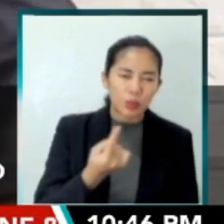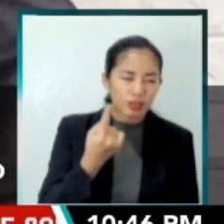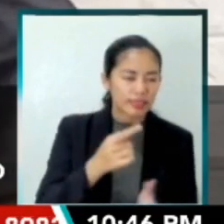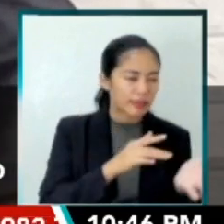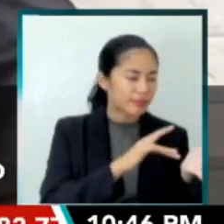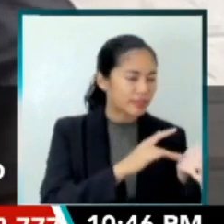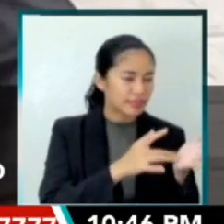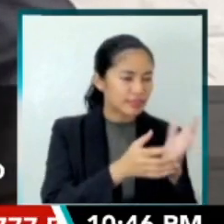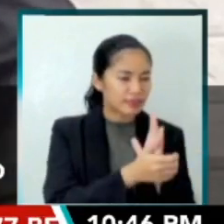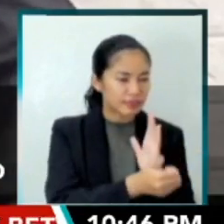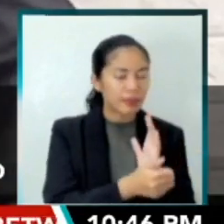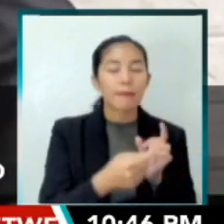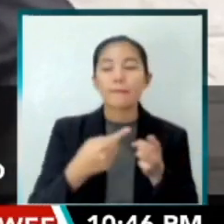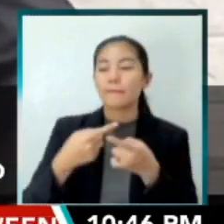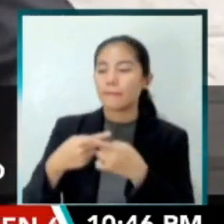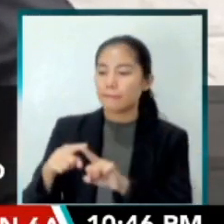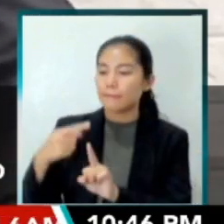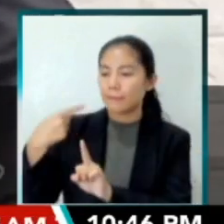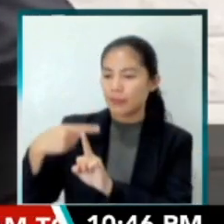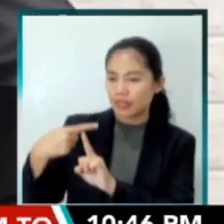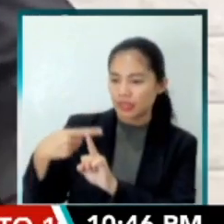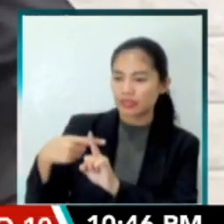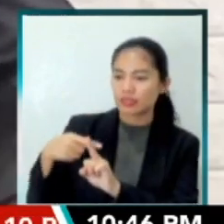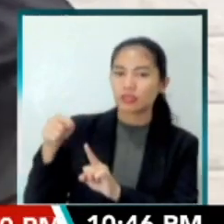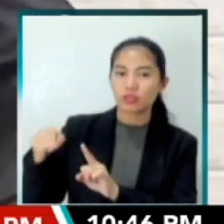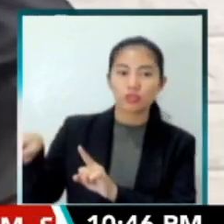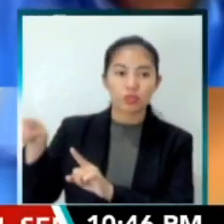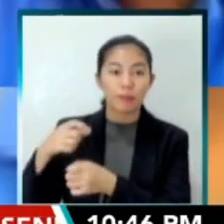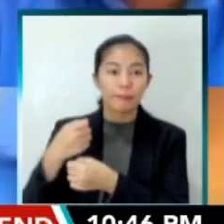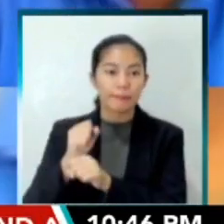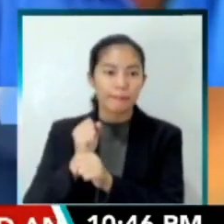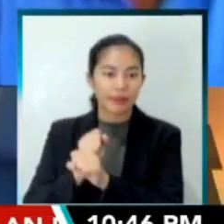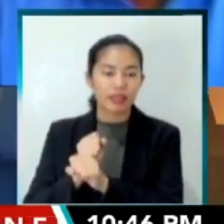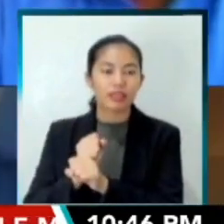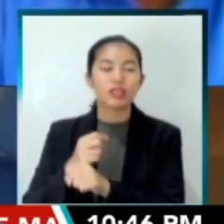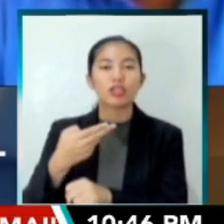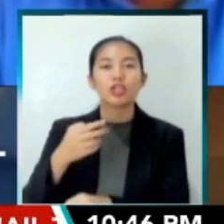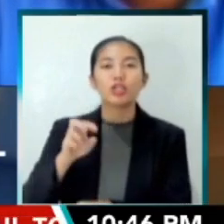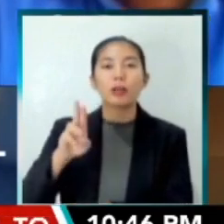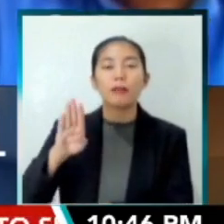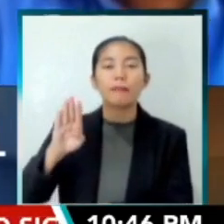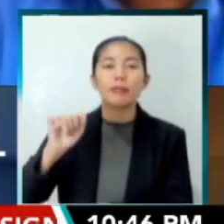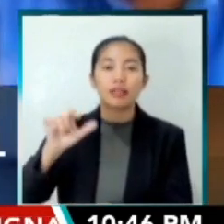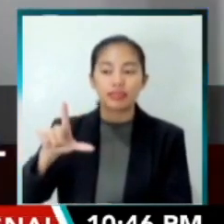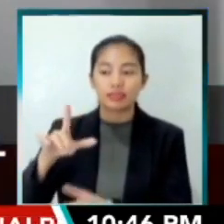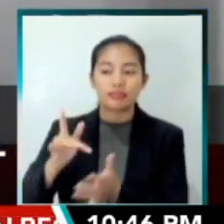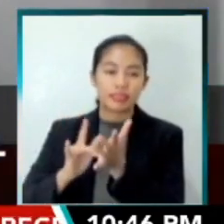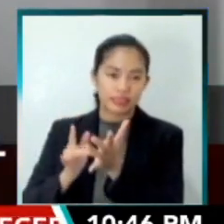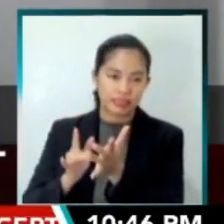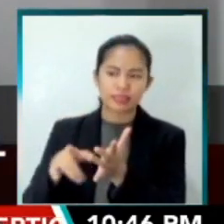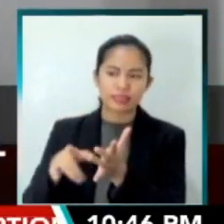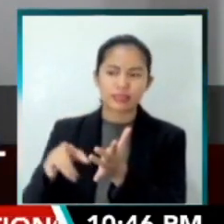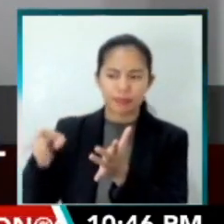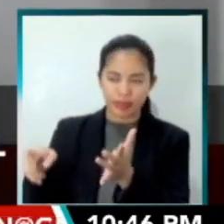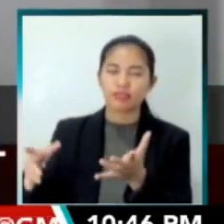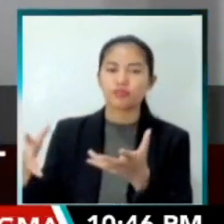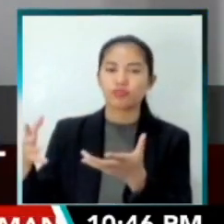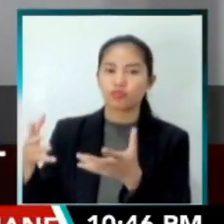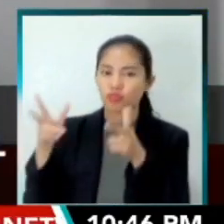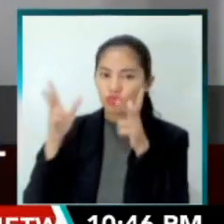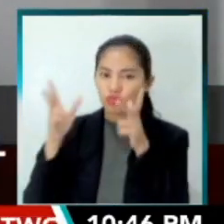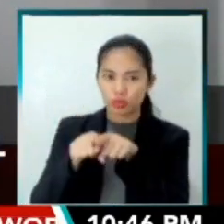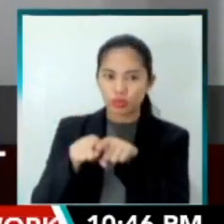kundi pati mga gumawa ng herbal medicine. Sa isang e-forum, sinabi naman ni presidential candidate Calyody de Guzman